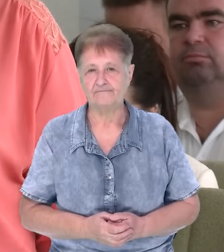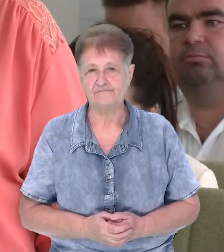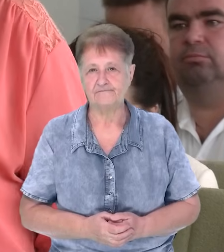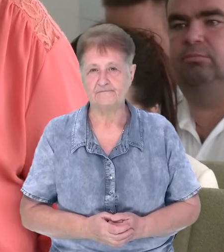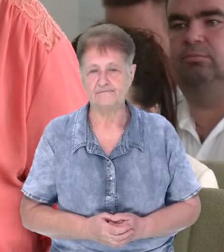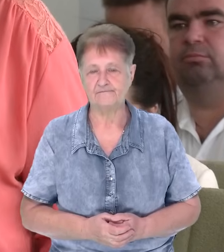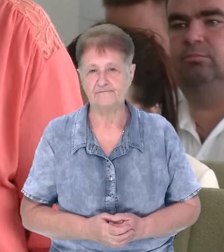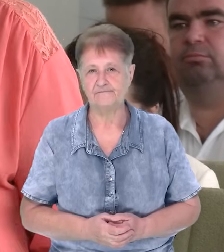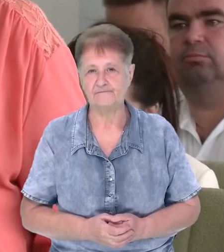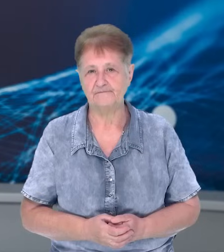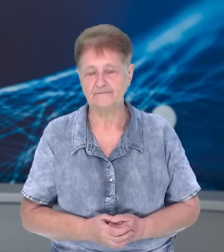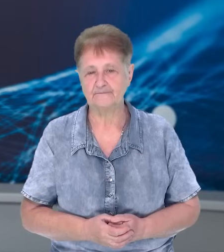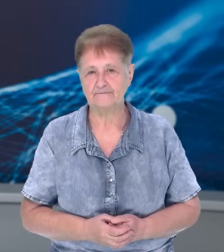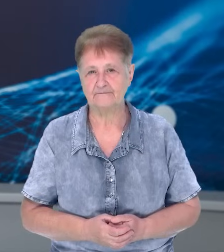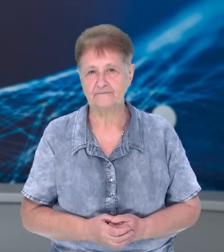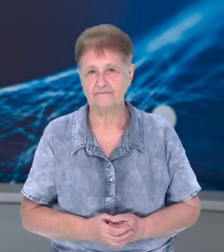Чернігів.